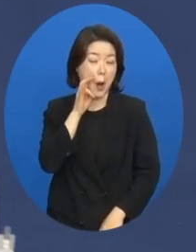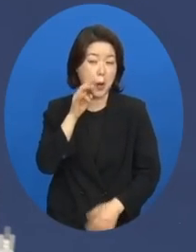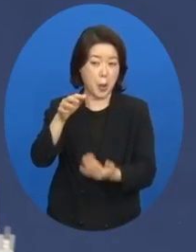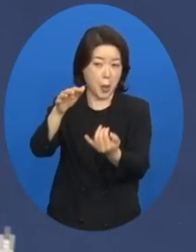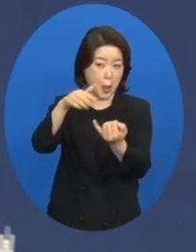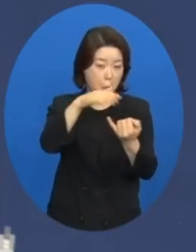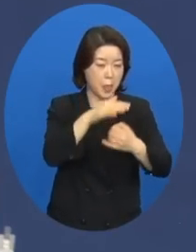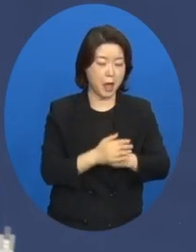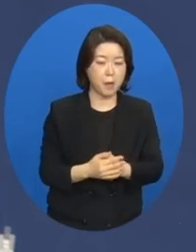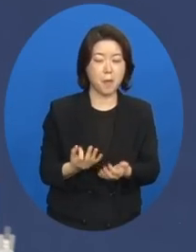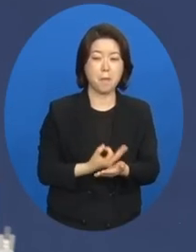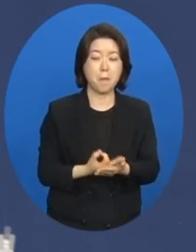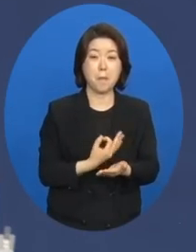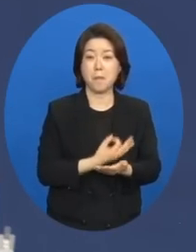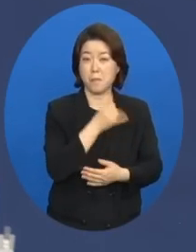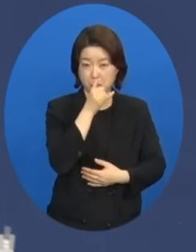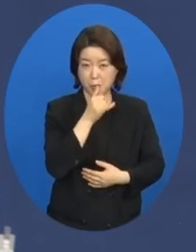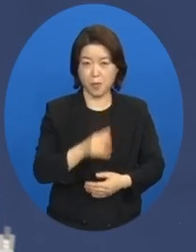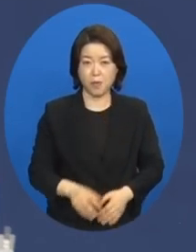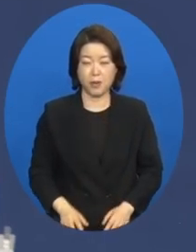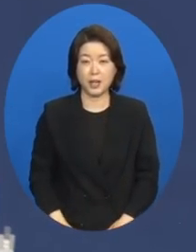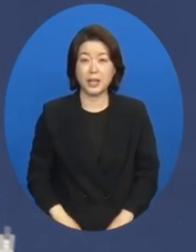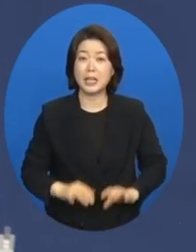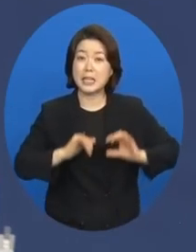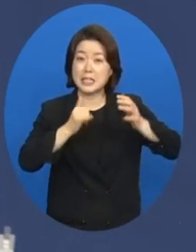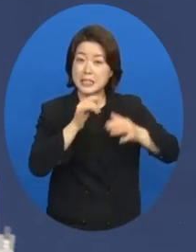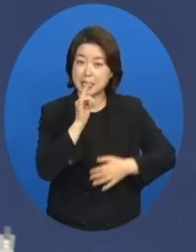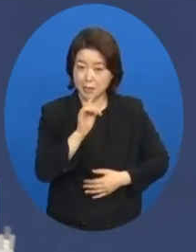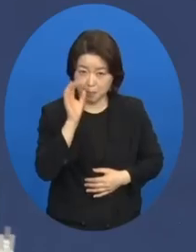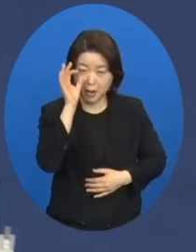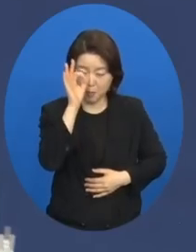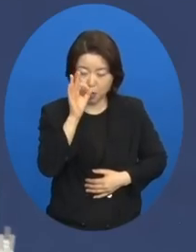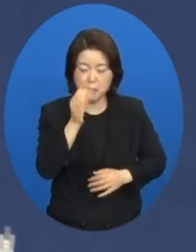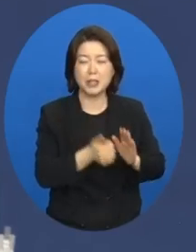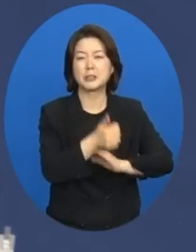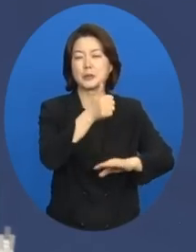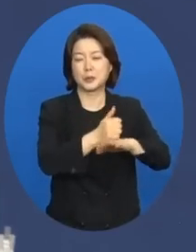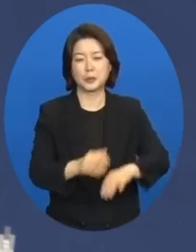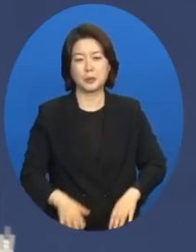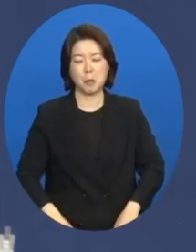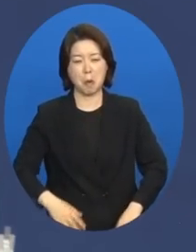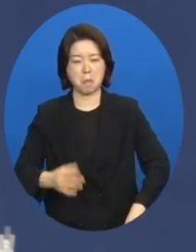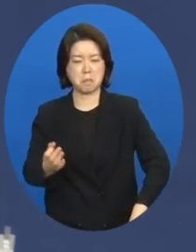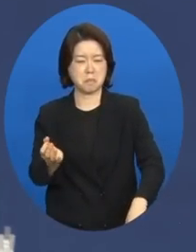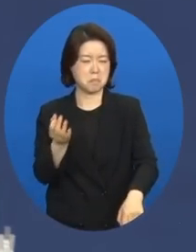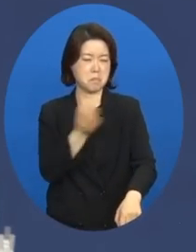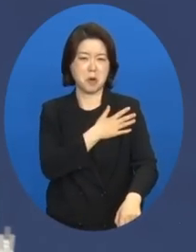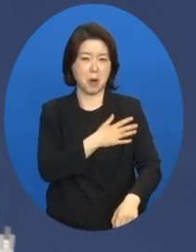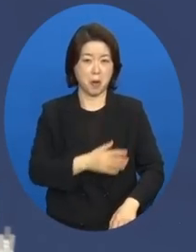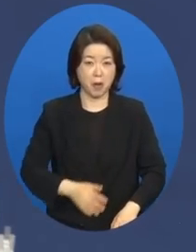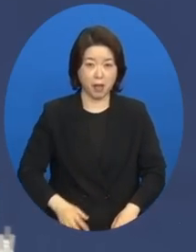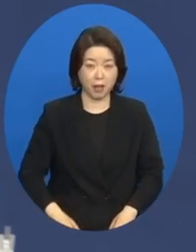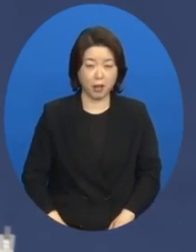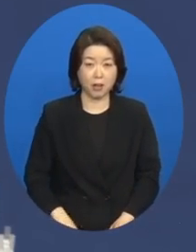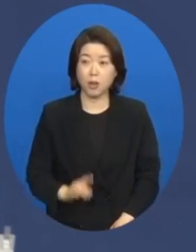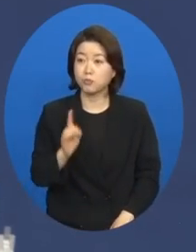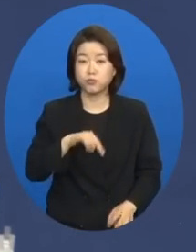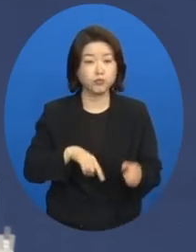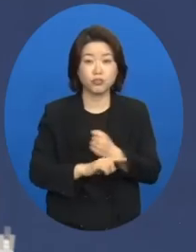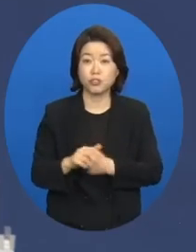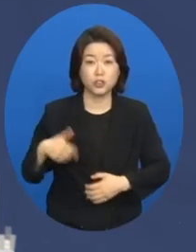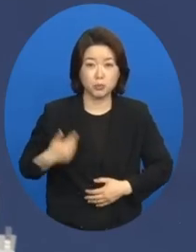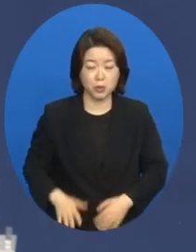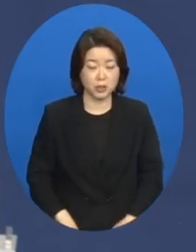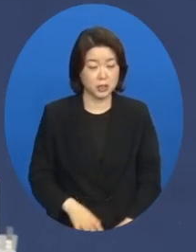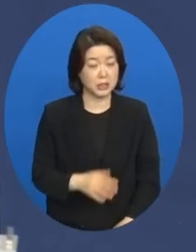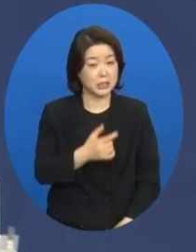하셔가지고 그래서 나름 세상 말로 하면 성공하시고 실력 있는 분이셨어요. 무슨 까닭인지 모르겠는데